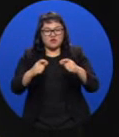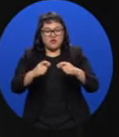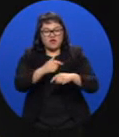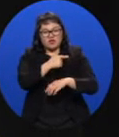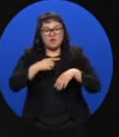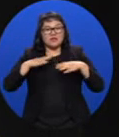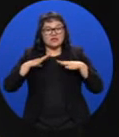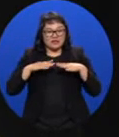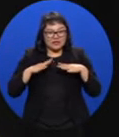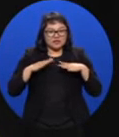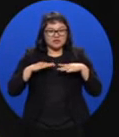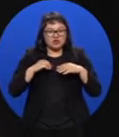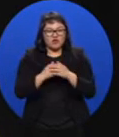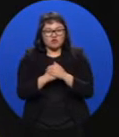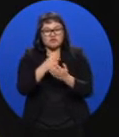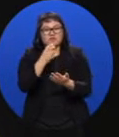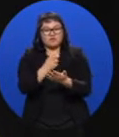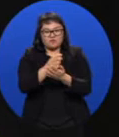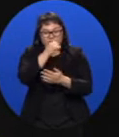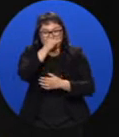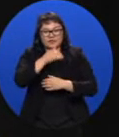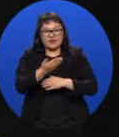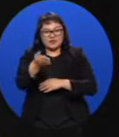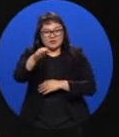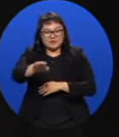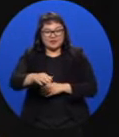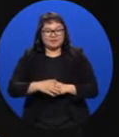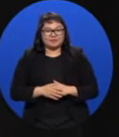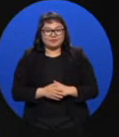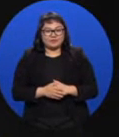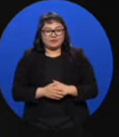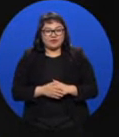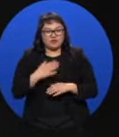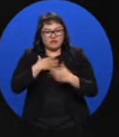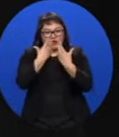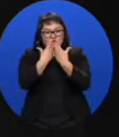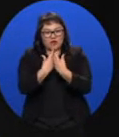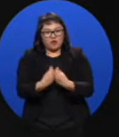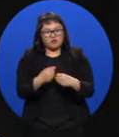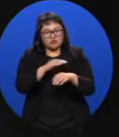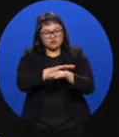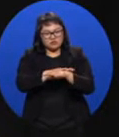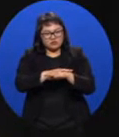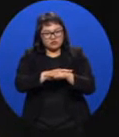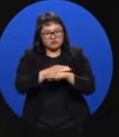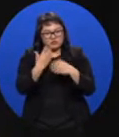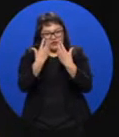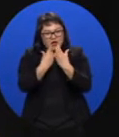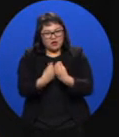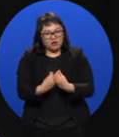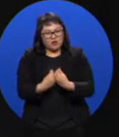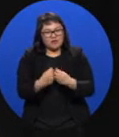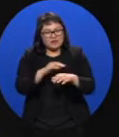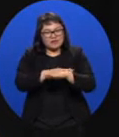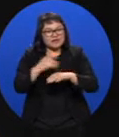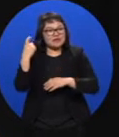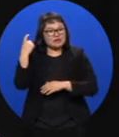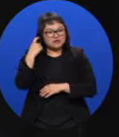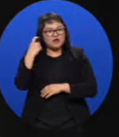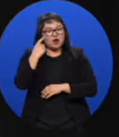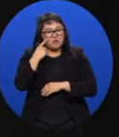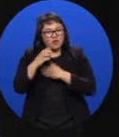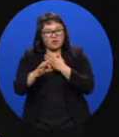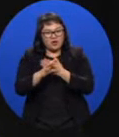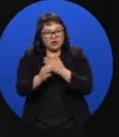자랑스러운 그러한 제도입니다. 그러나 우리가 좀 내용을 저 들여다본다면 그동안 뭐 시장을